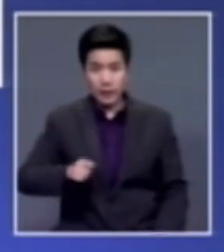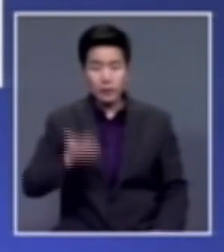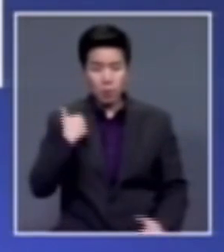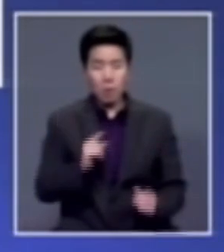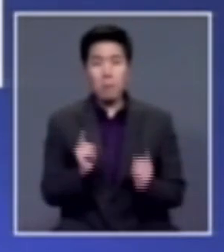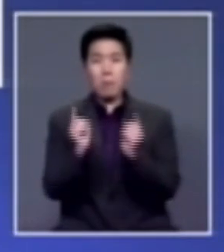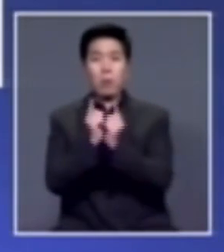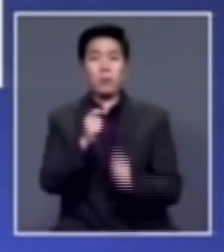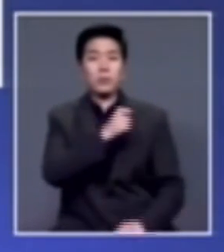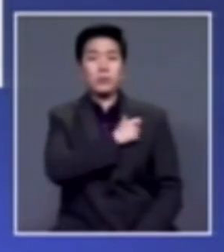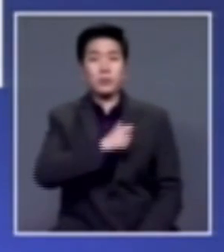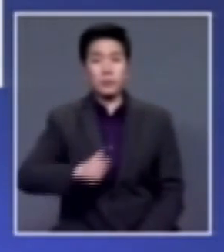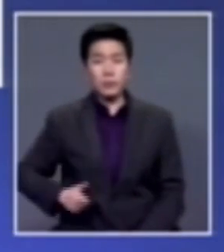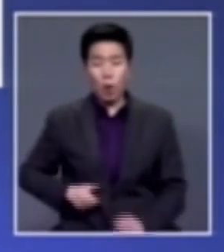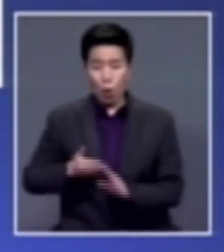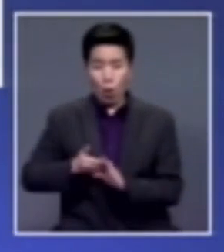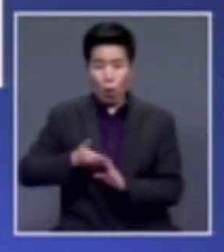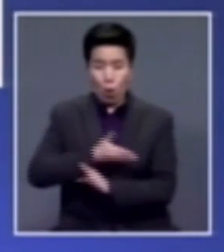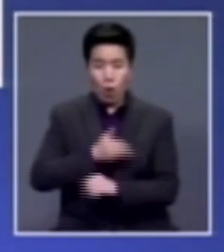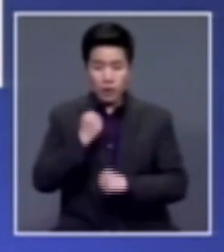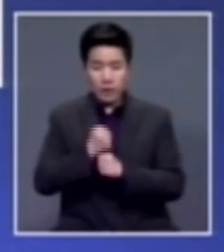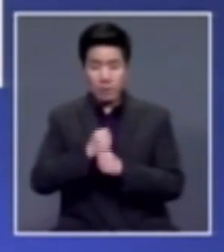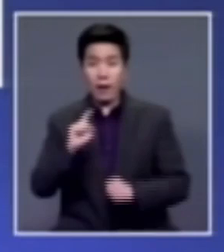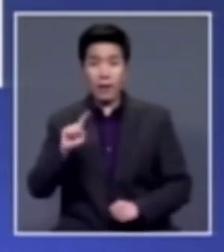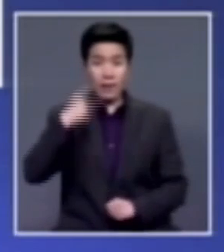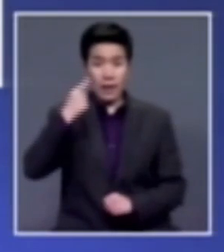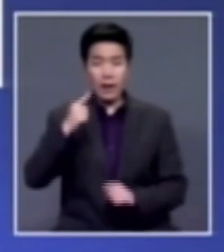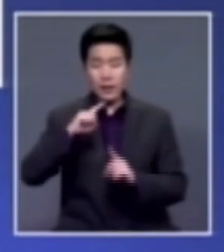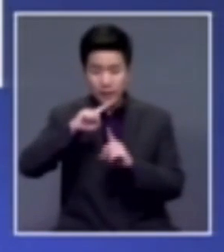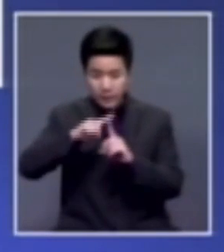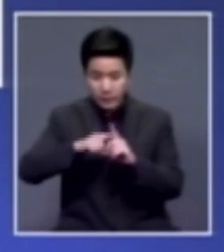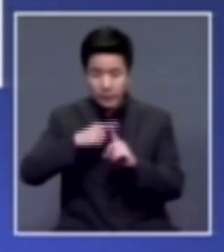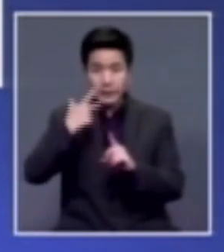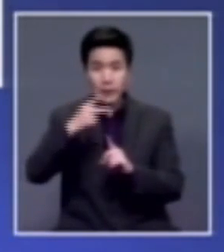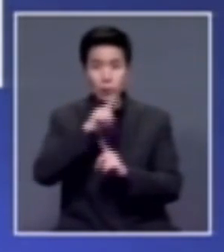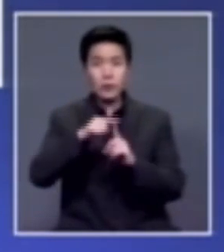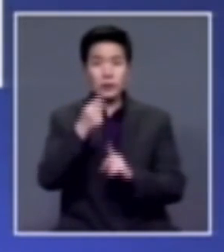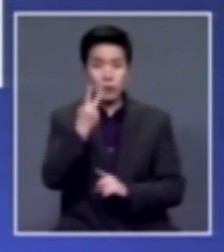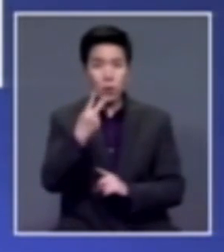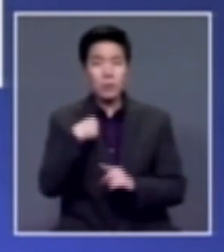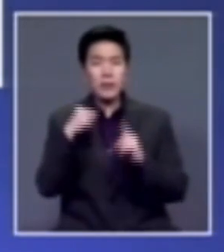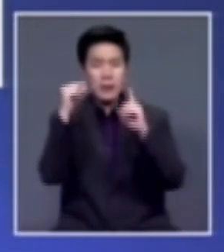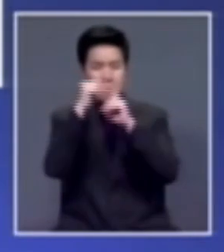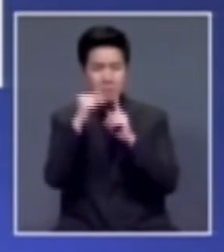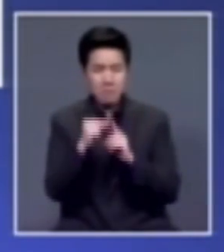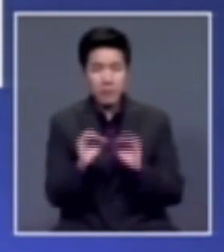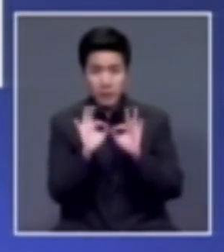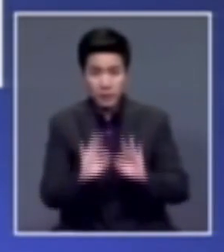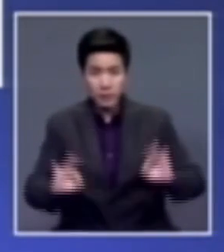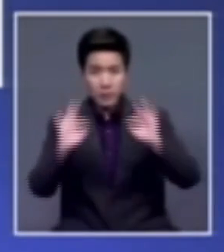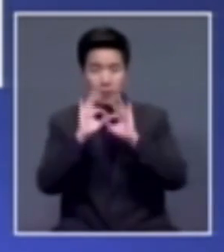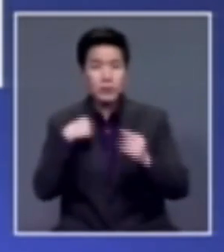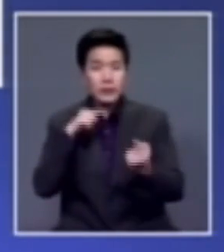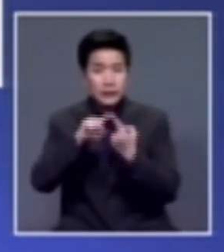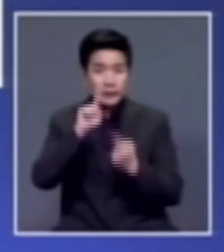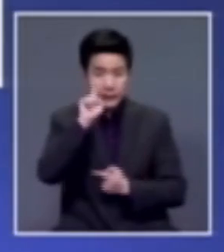าถวายสัตย์ปฏิญาณก่อนปฏิบัติหน้าที่เป็นครั้งแรกตามวันที่2มีนาคมที่ผ่านมามีใจความสำคัญหลายประการอาทิ